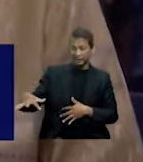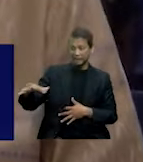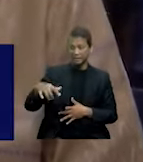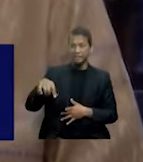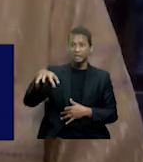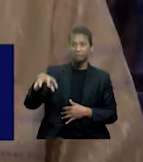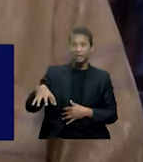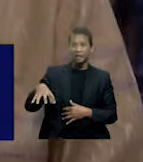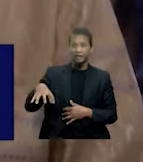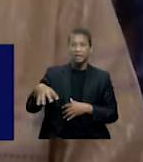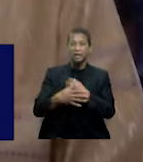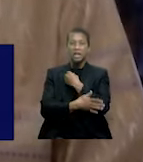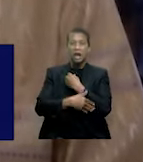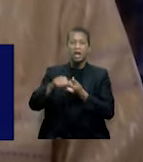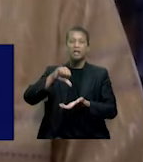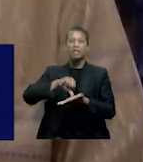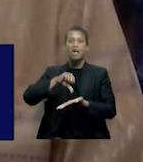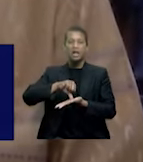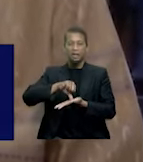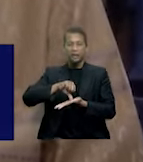kedaulatan Iran. Saya kira